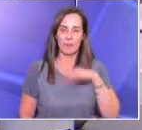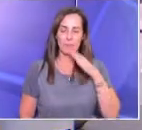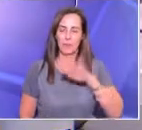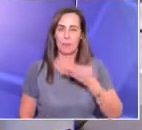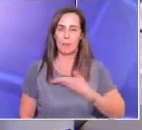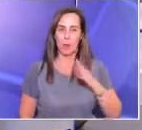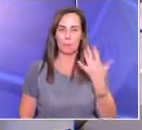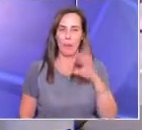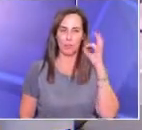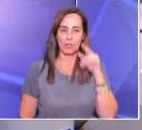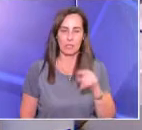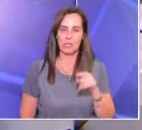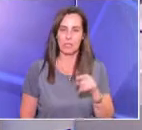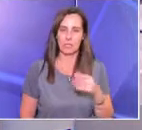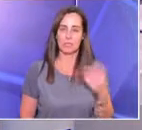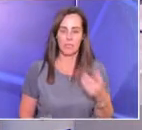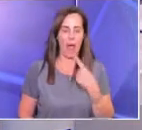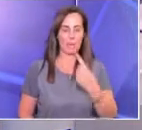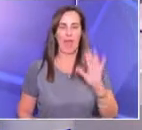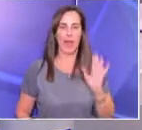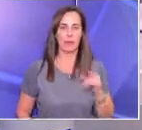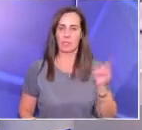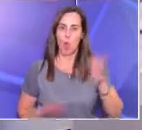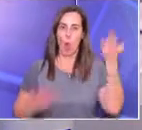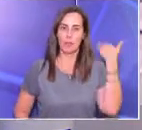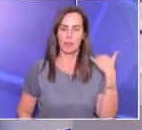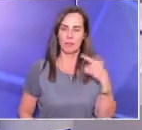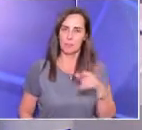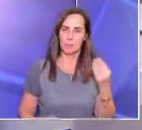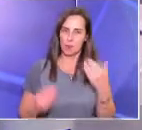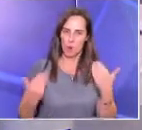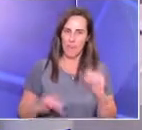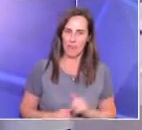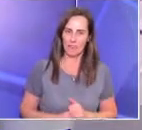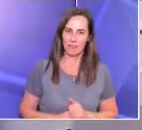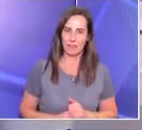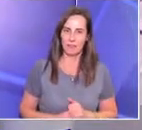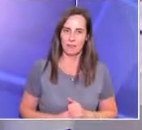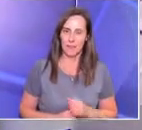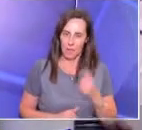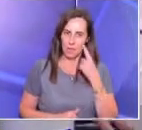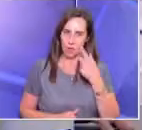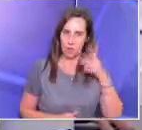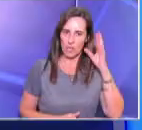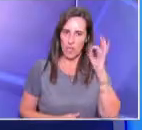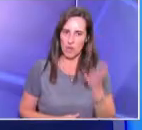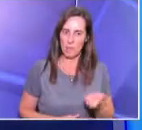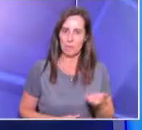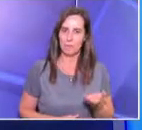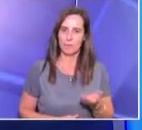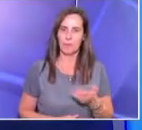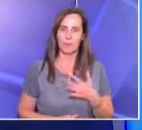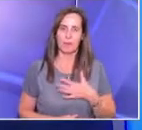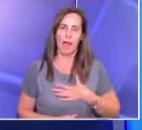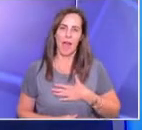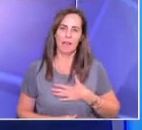מספר נשים, זה, שמע, זה סטייטמנט, זה הצהרה, כי זה לא היה. זה טרנד? זה התחלה של תהליך. אנחנו הולכים לראות גל ששוטף אותנו? בוא, אני עוד פעם, אתה יודע,